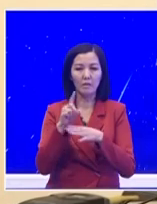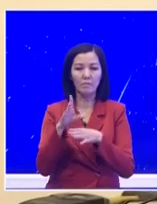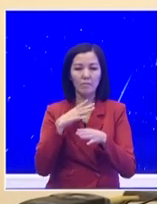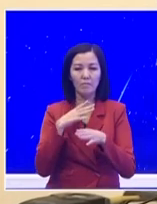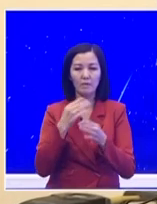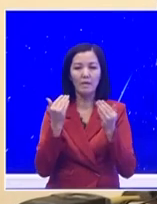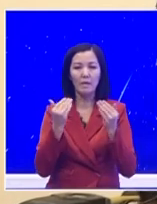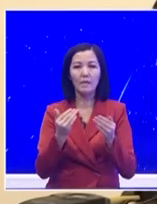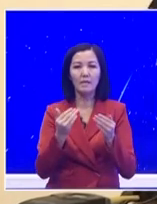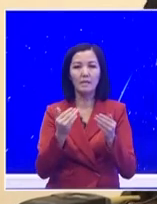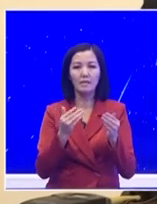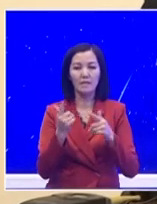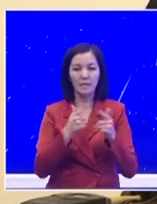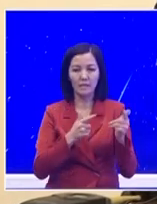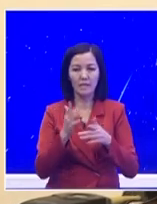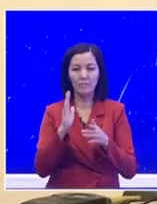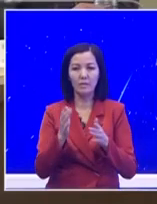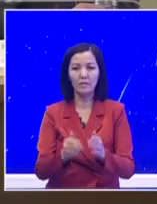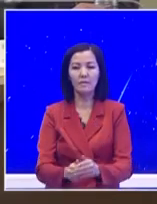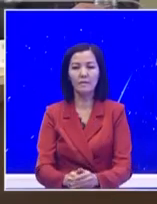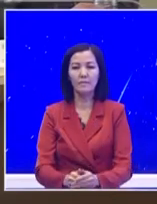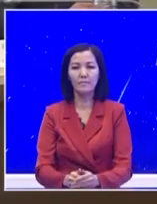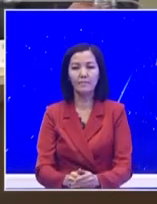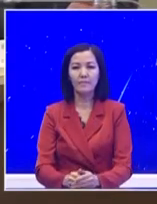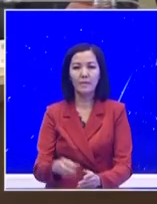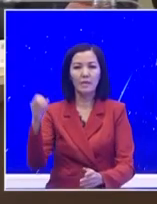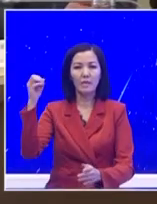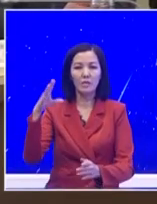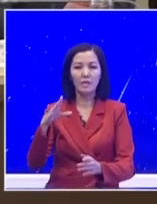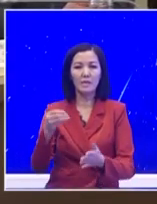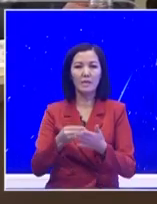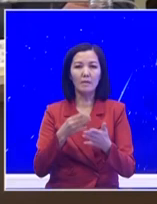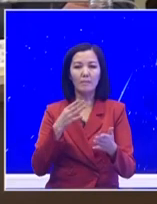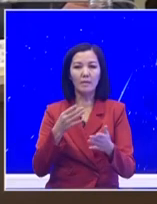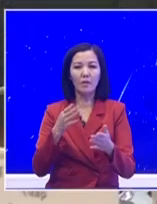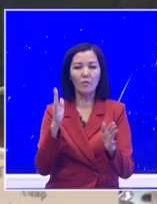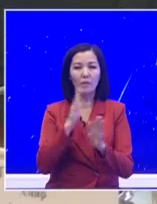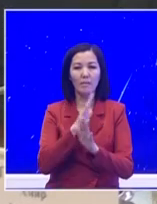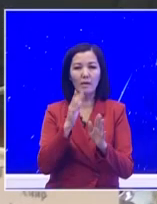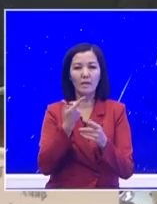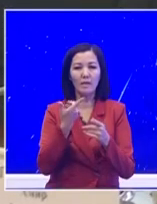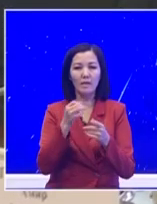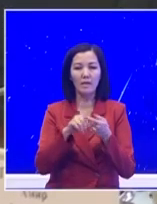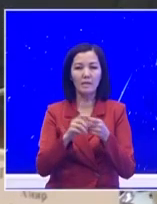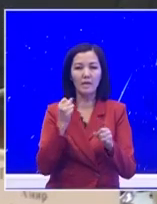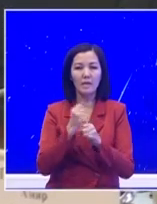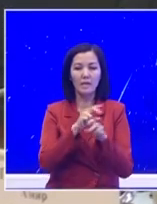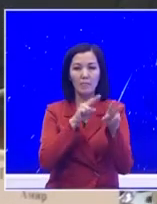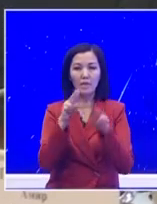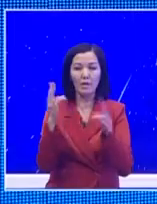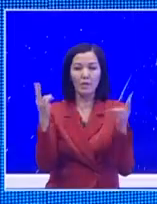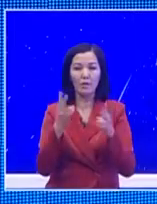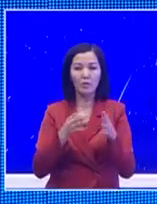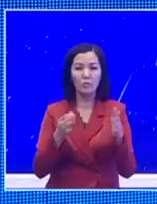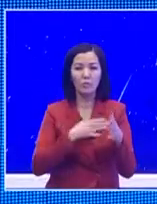бердім. Қазір әзірленіп жатыр. Жарықтың негізсіз қымбаттауы мен табиғи газ мәселесін қатаң бақылауға алу қажет.